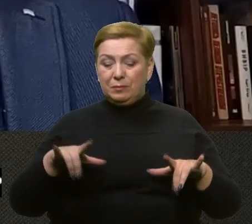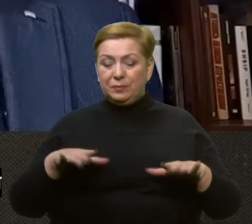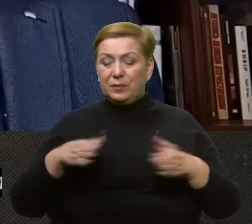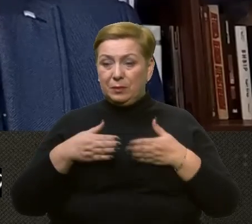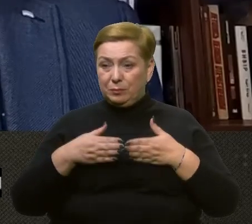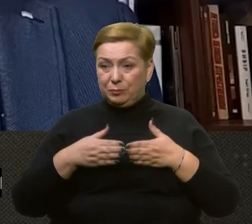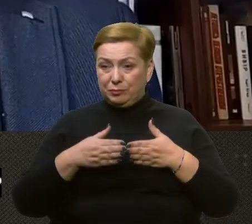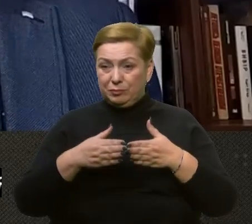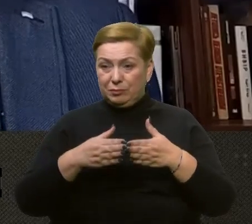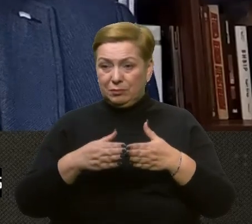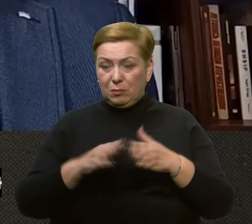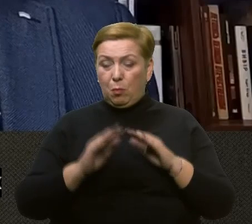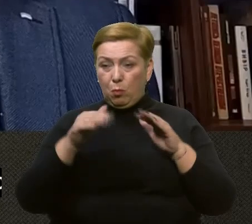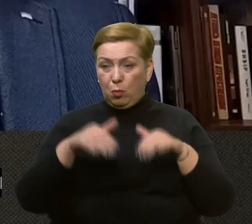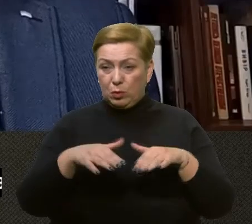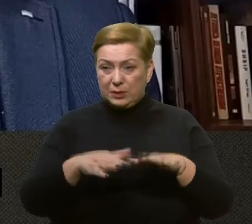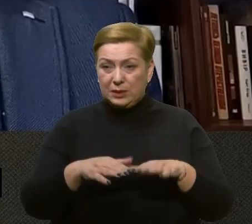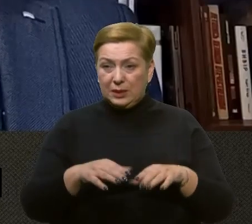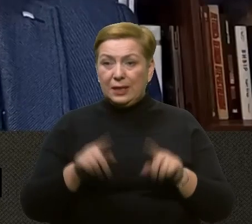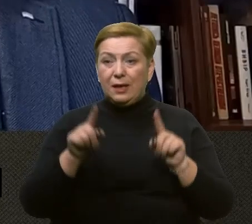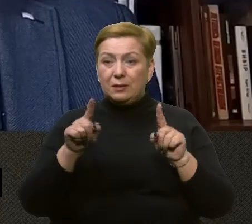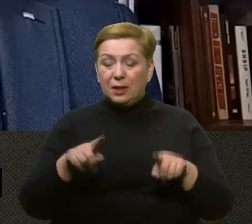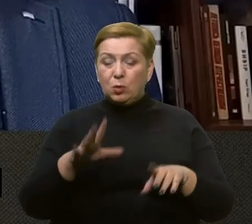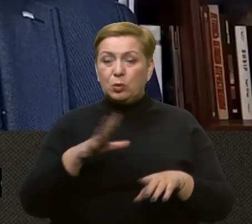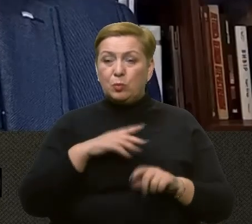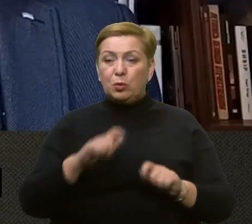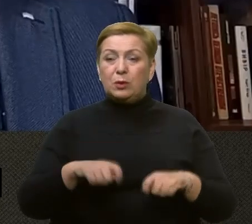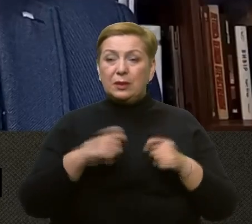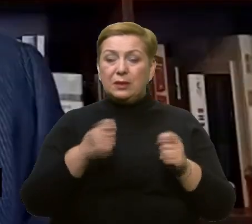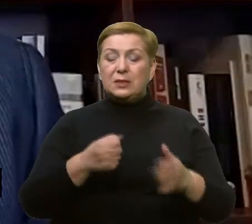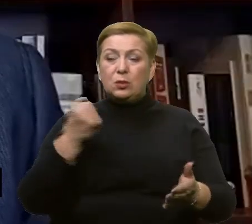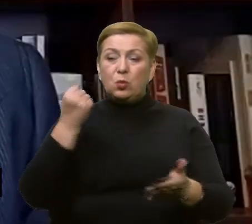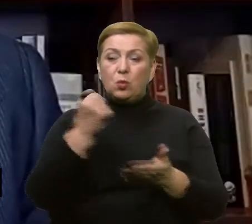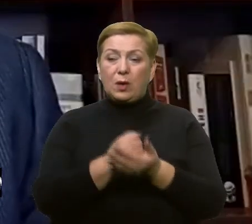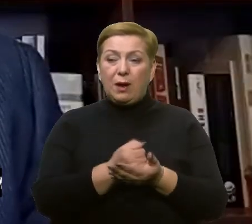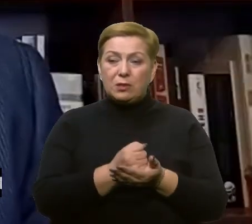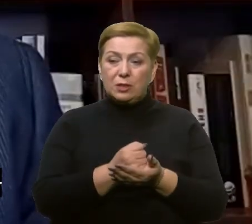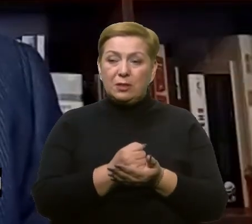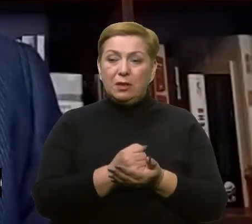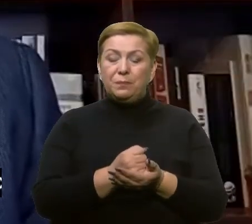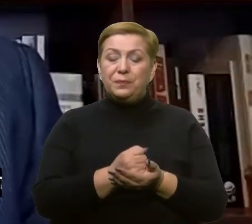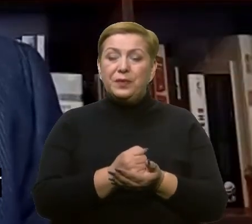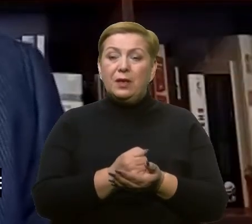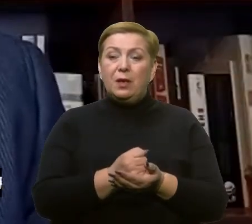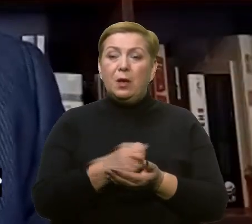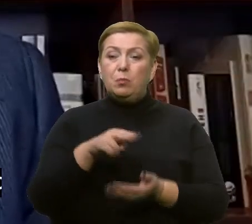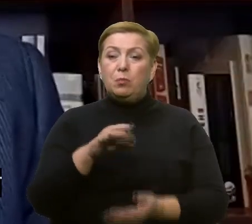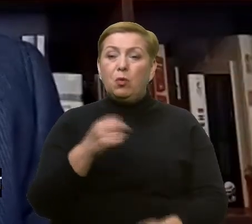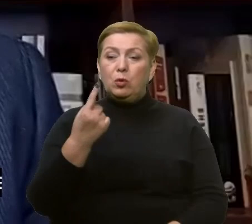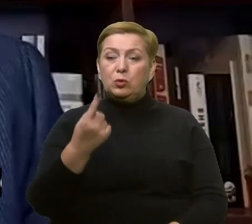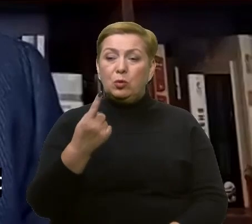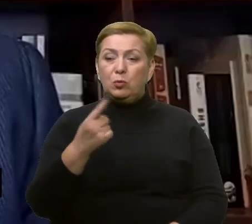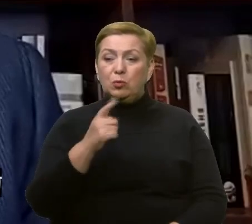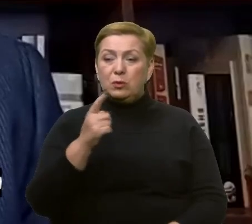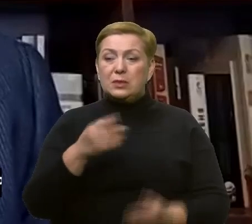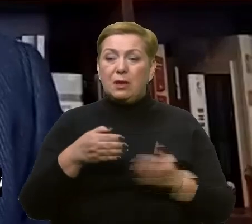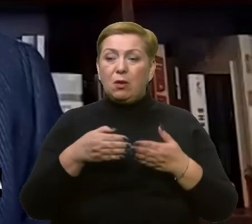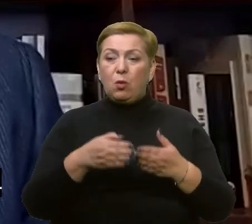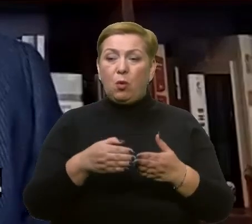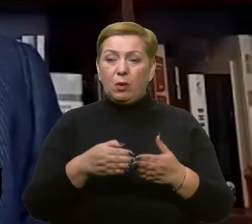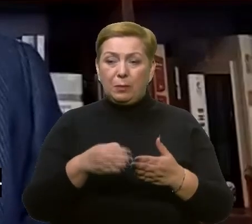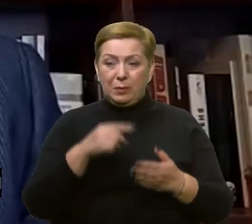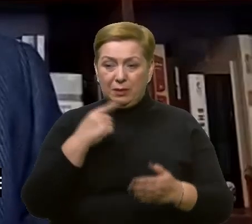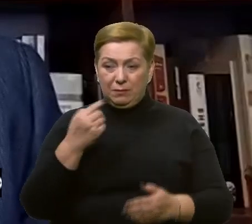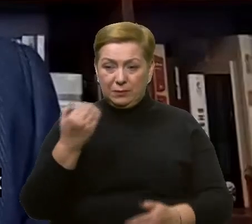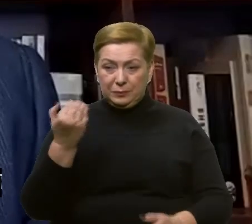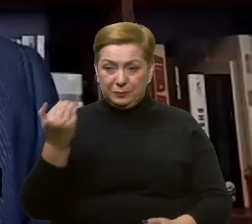апарати. І тоді також було нанесено ураження одному з кораблів, а за